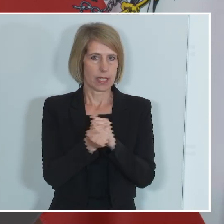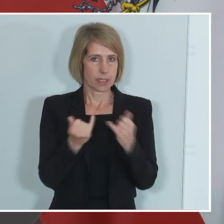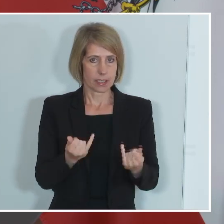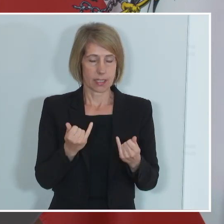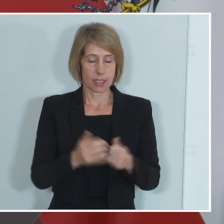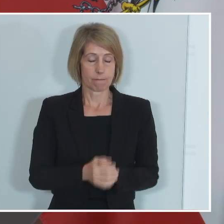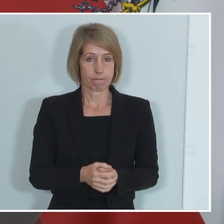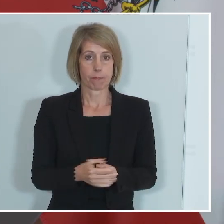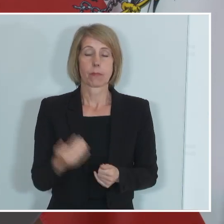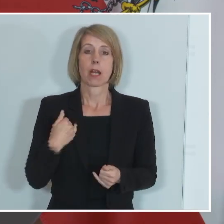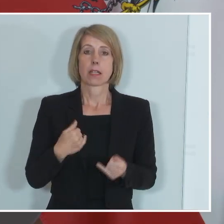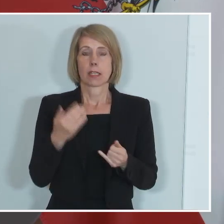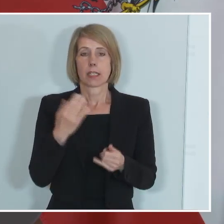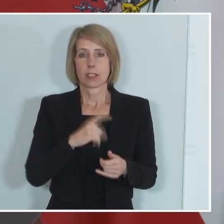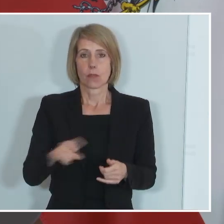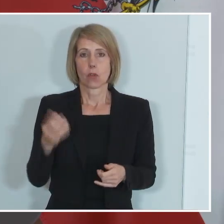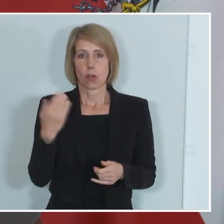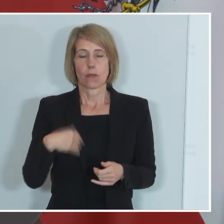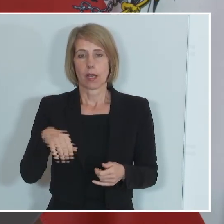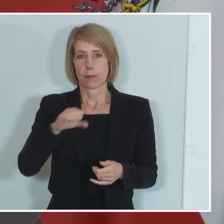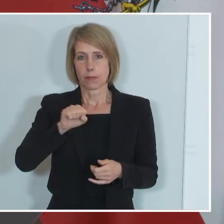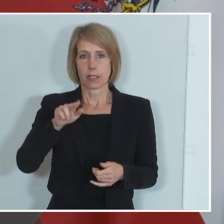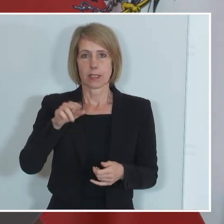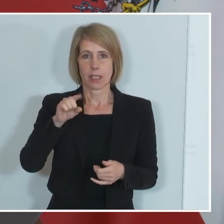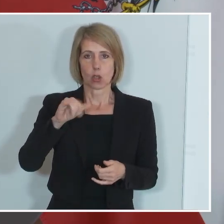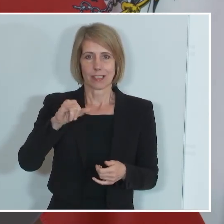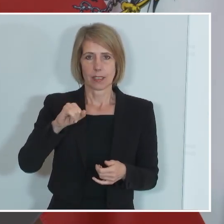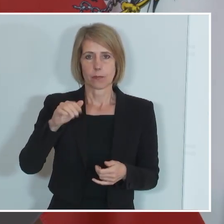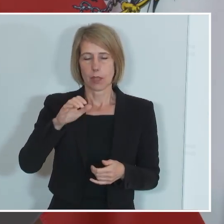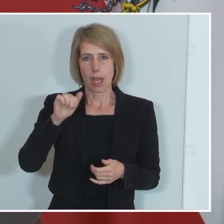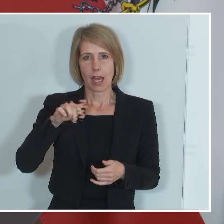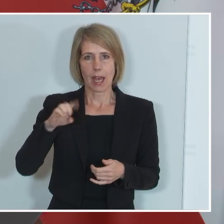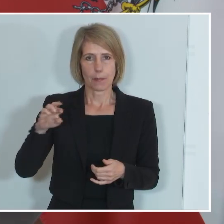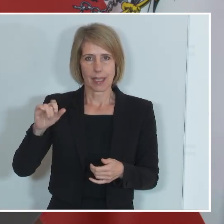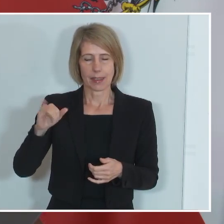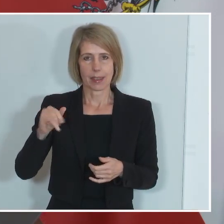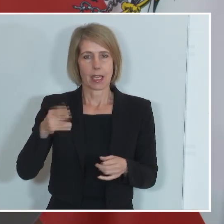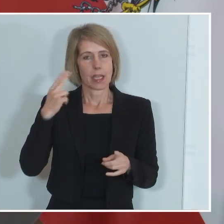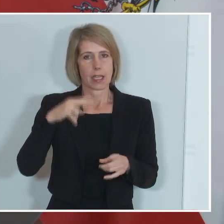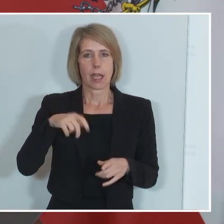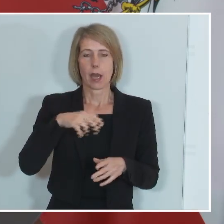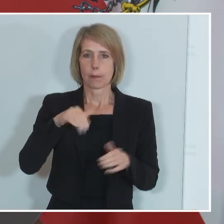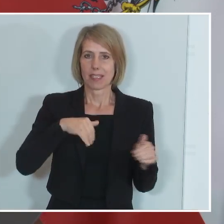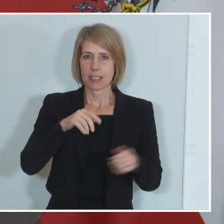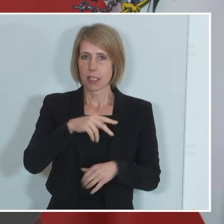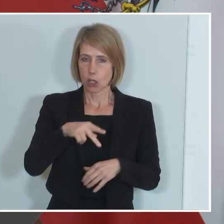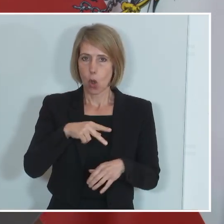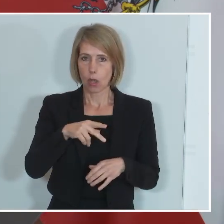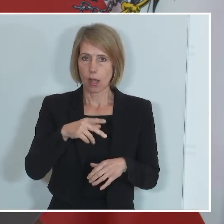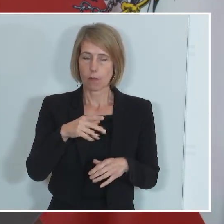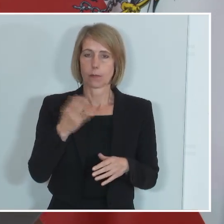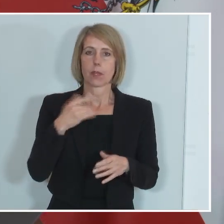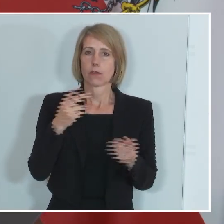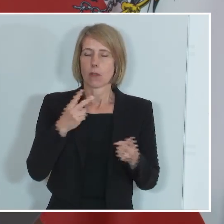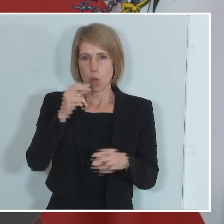war letzte Woche in Saudi-Arabien, Arbeitsminister und Wirtschaftsminister Kocher war in Indien, und dort spielt die Musik,